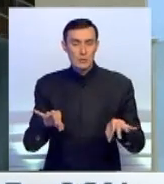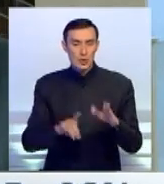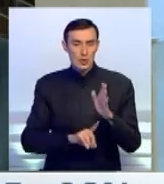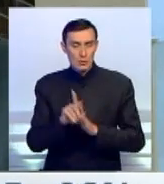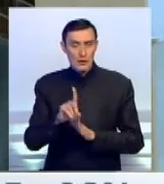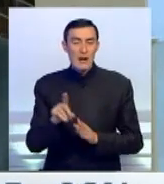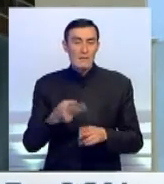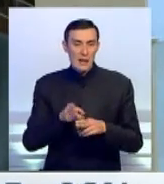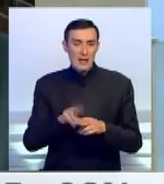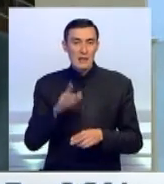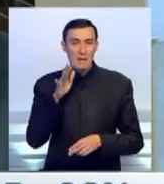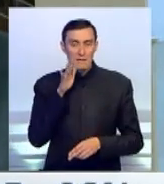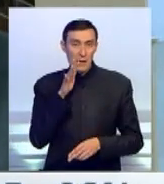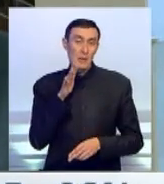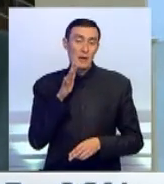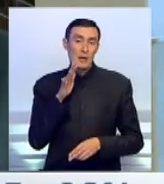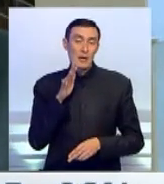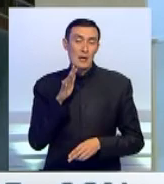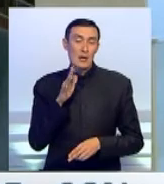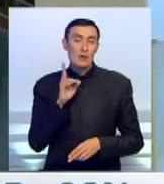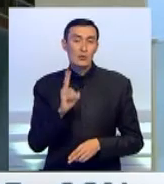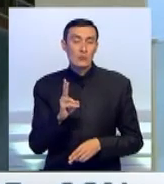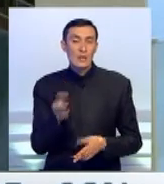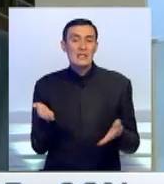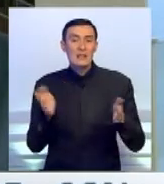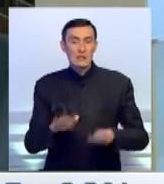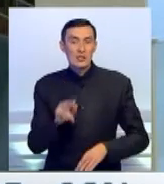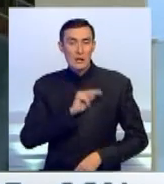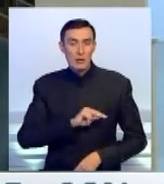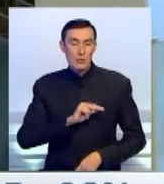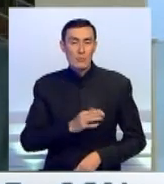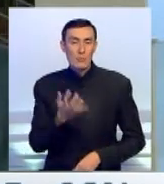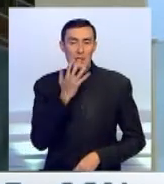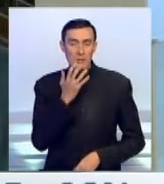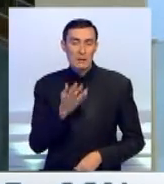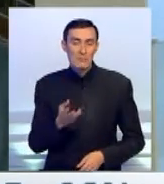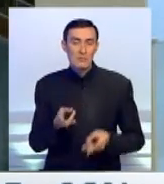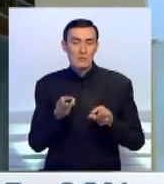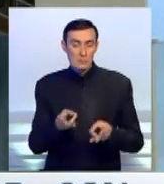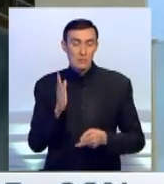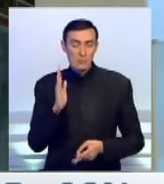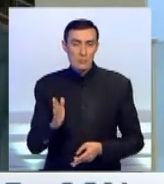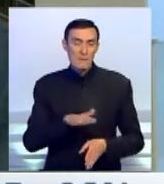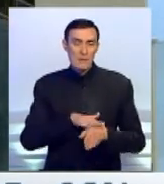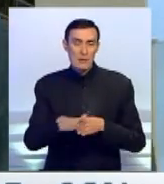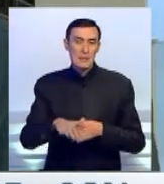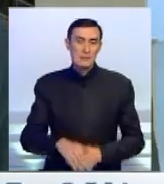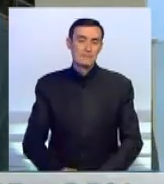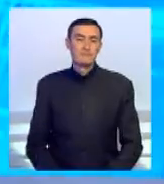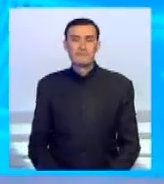К этому времени, наверное, все те, которые оставшиеся работы по тепловым сетям и по теплоисточникам, мы выполним.